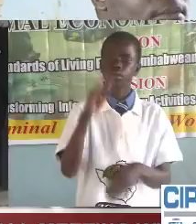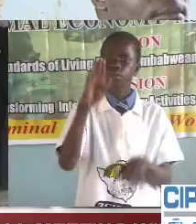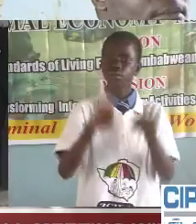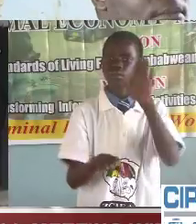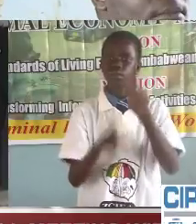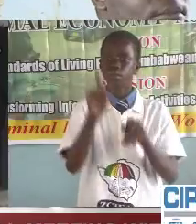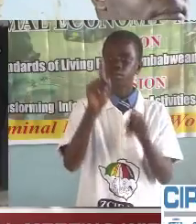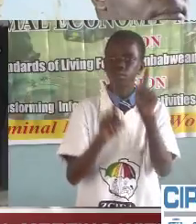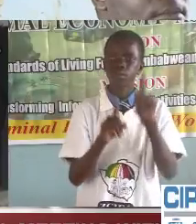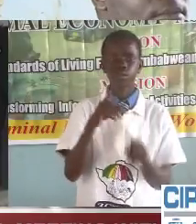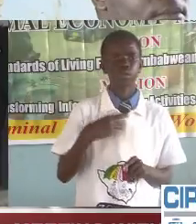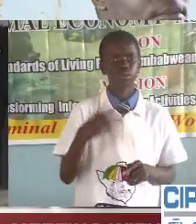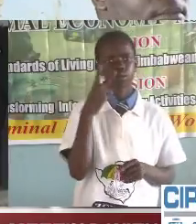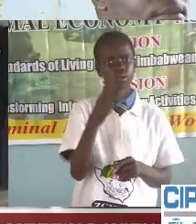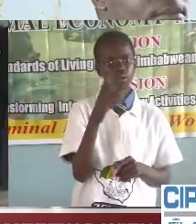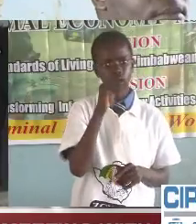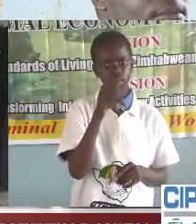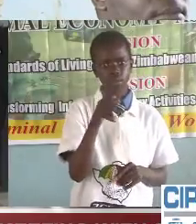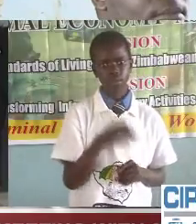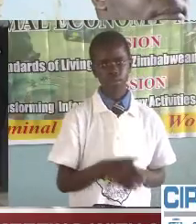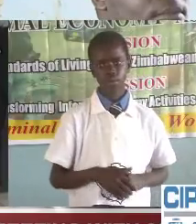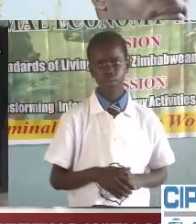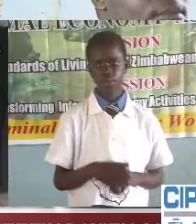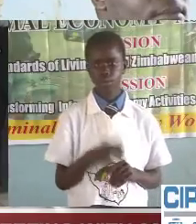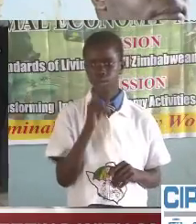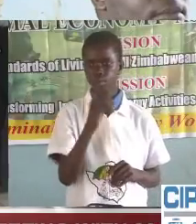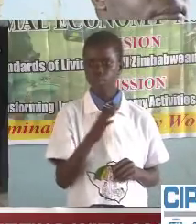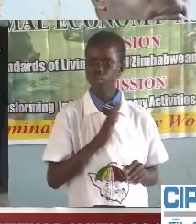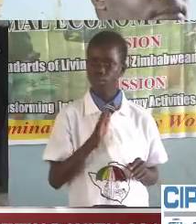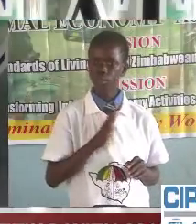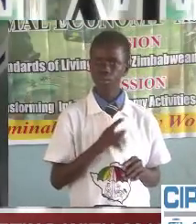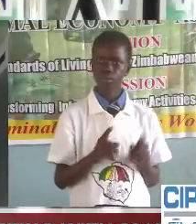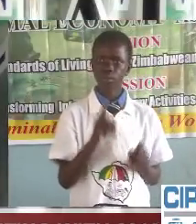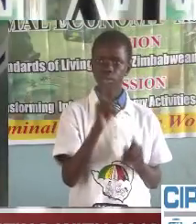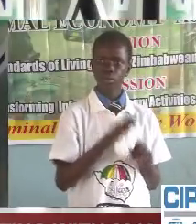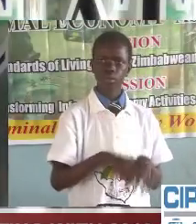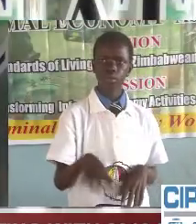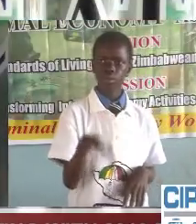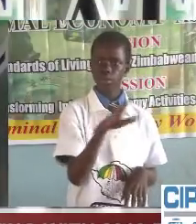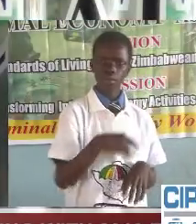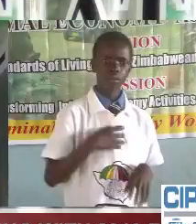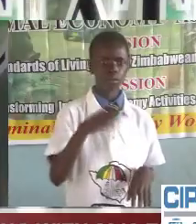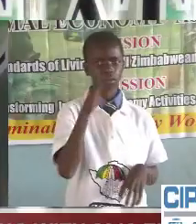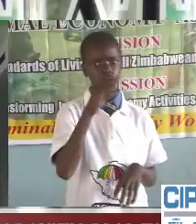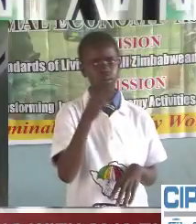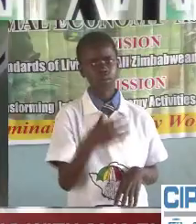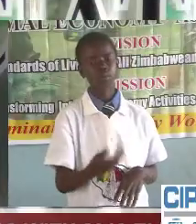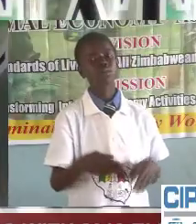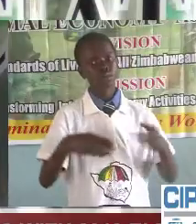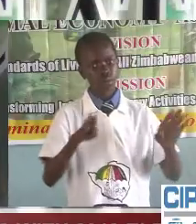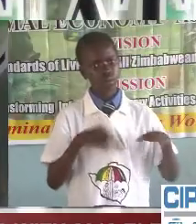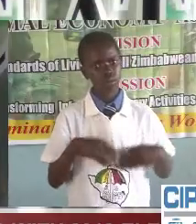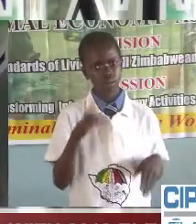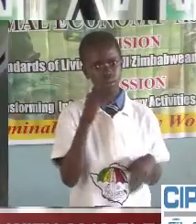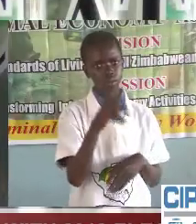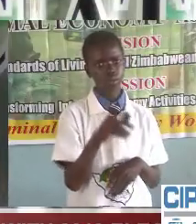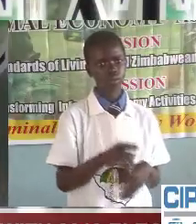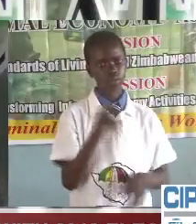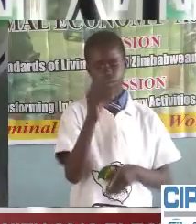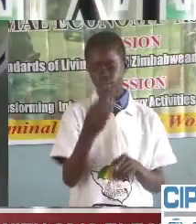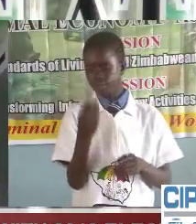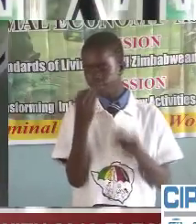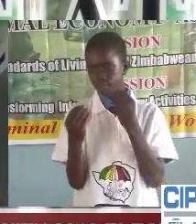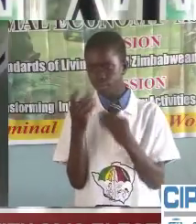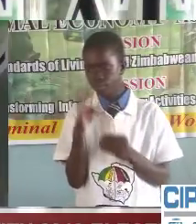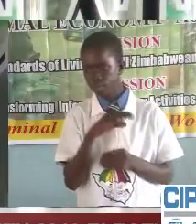level yatinovona yekuti kana tikabvunzwa kunzi nayo vanhu vokwamucheke vadla here, ndogona kutaura kuti vadla, whether uri vendor